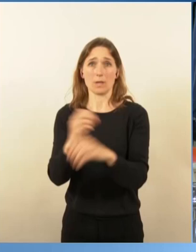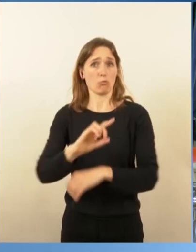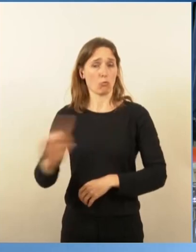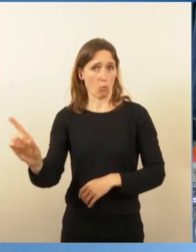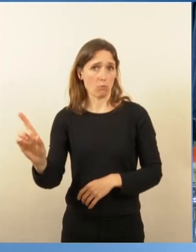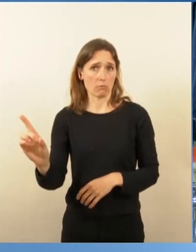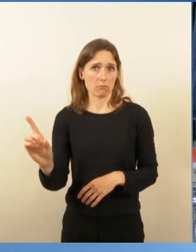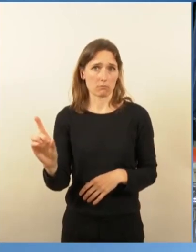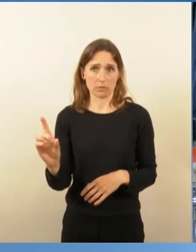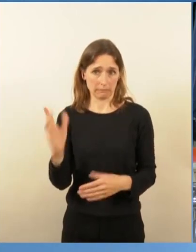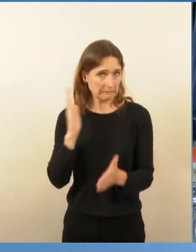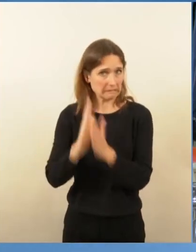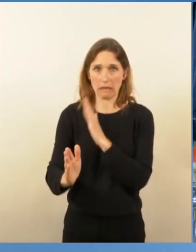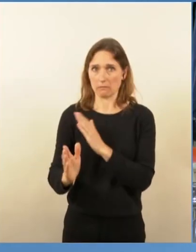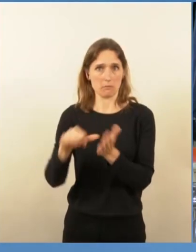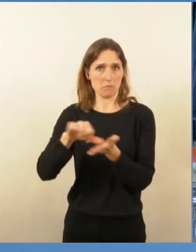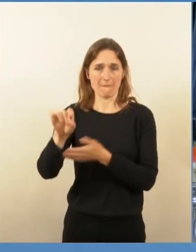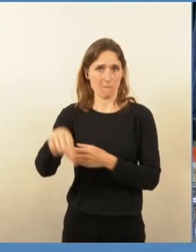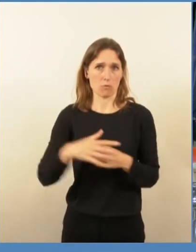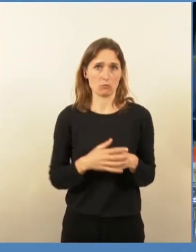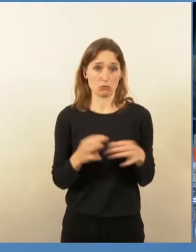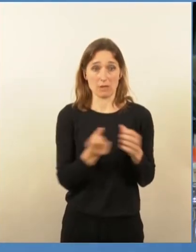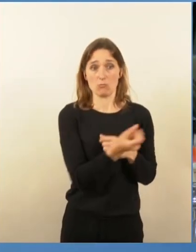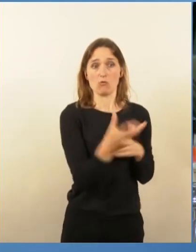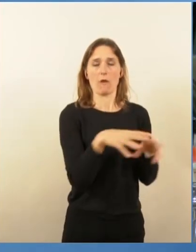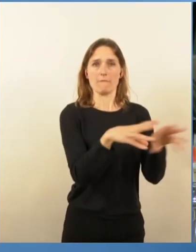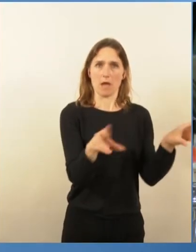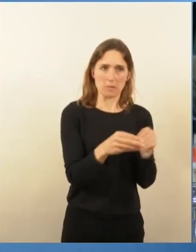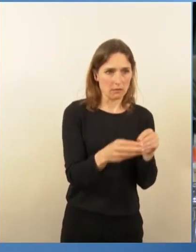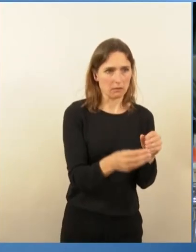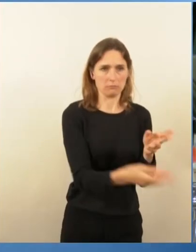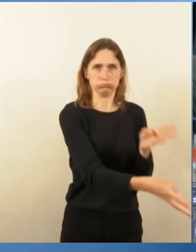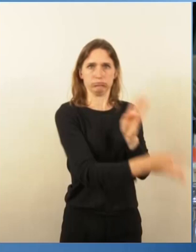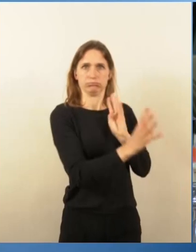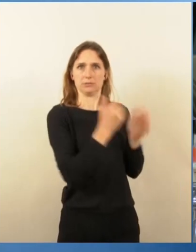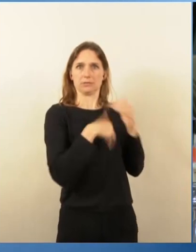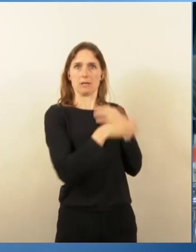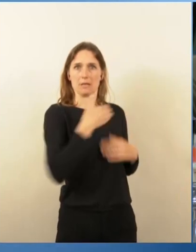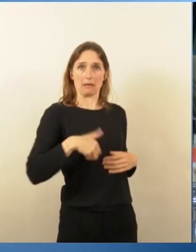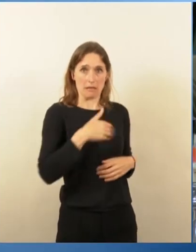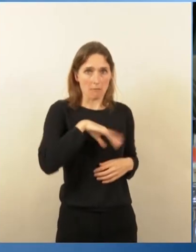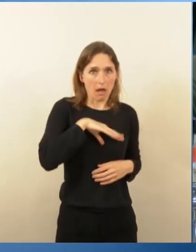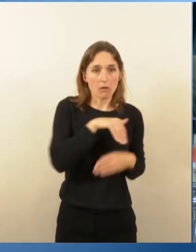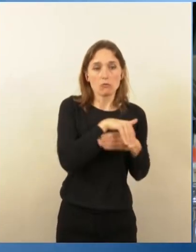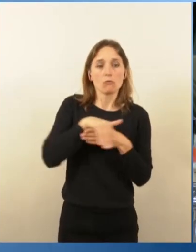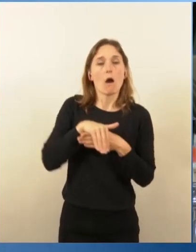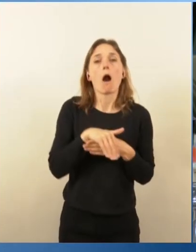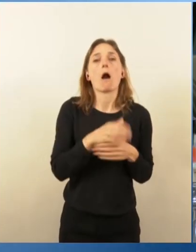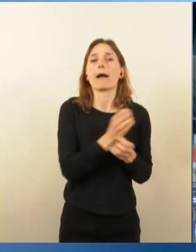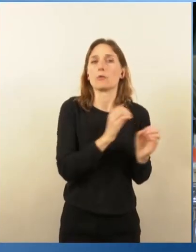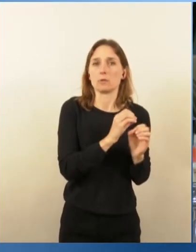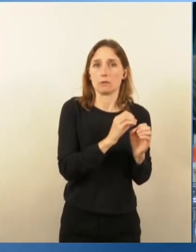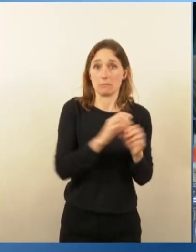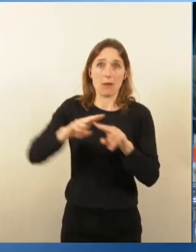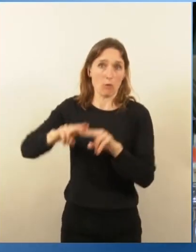dès le premier soir et donc certaines familles effectivement se diriger vers la ville uniquement pour les soirs gratuits et sur les deux autres soit aller